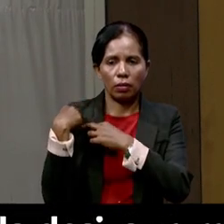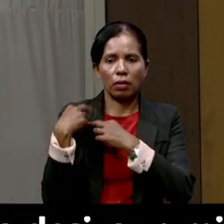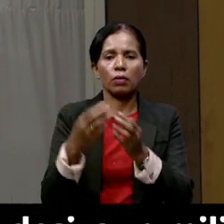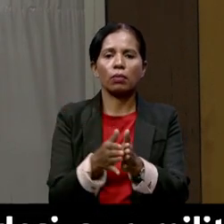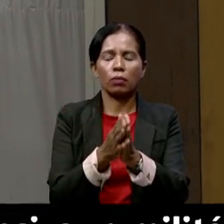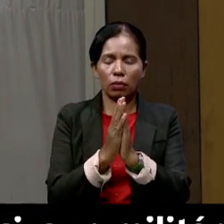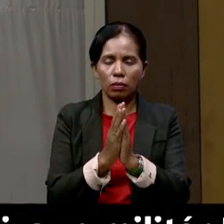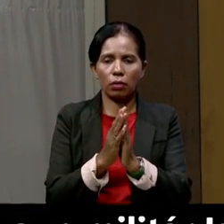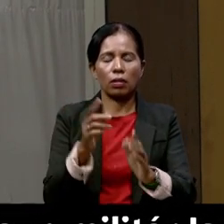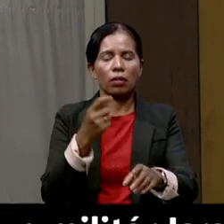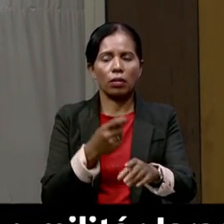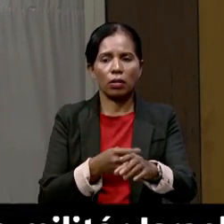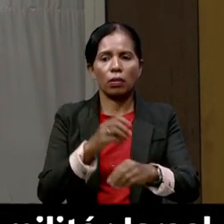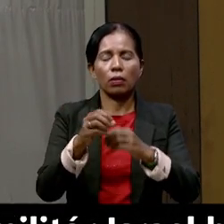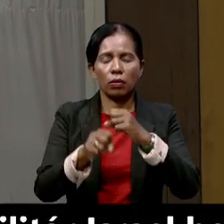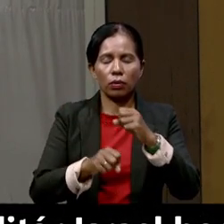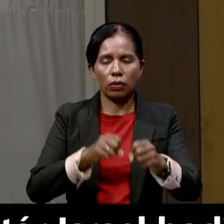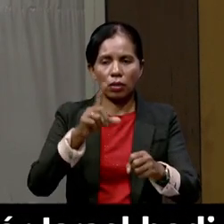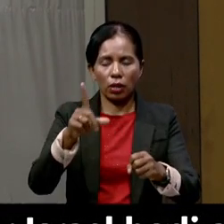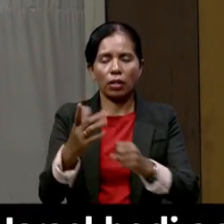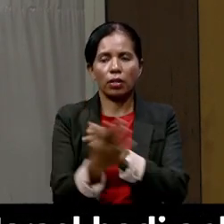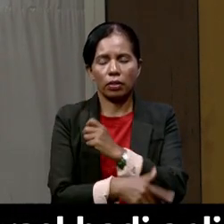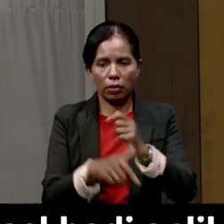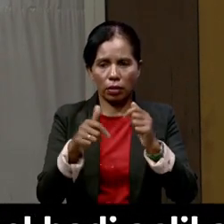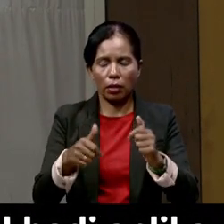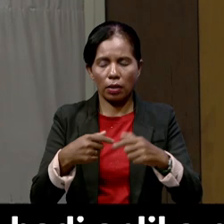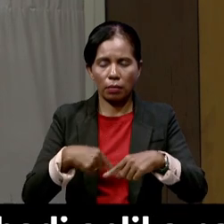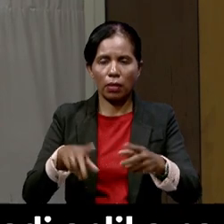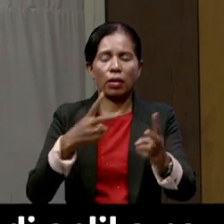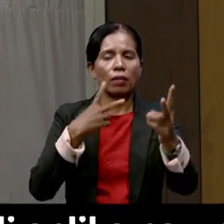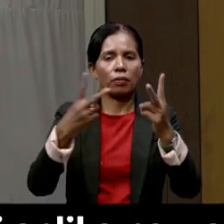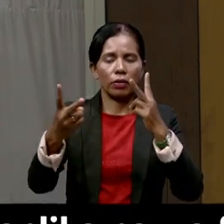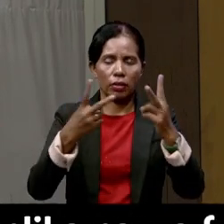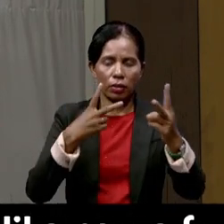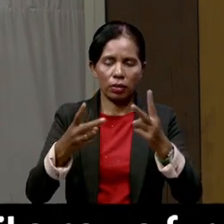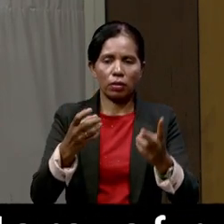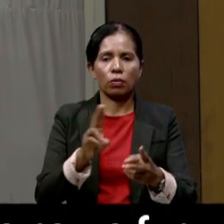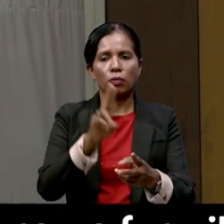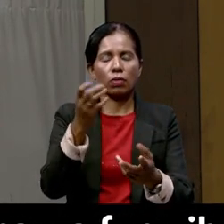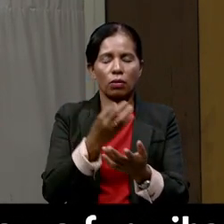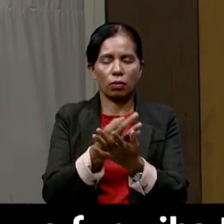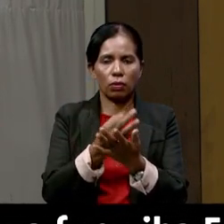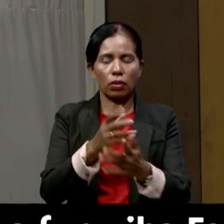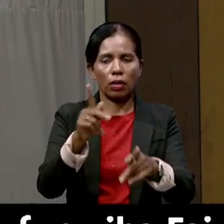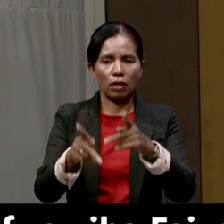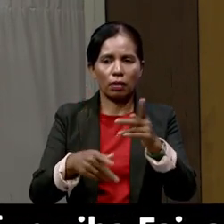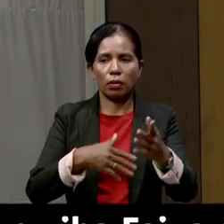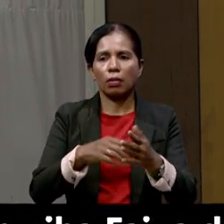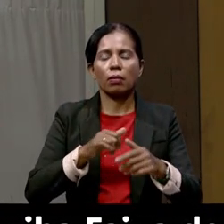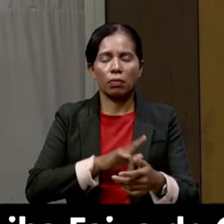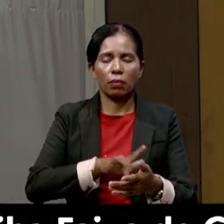uso situação social railara nian lai ba visita gasta o san povo nian ba saugati ba